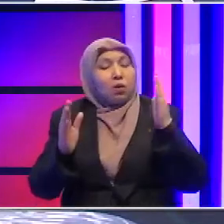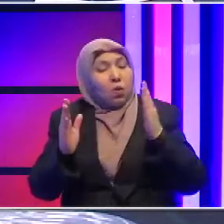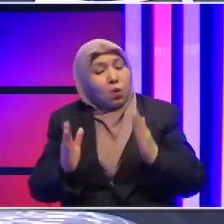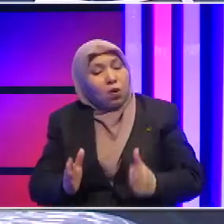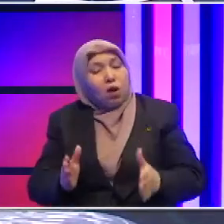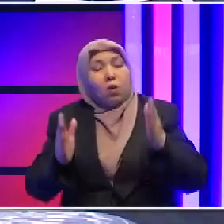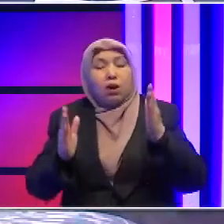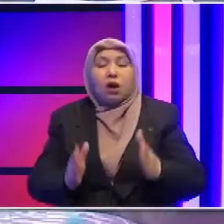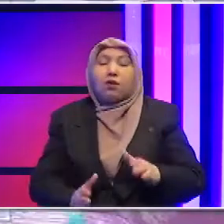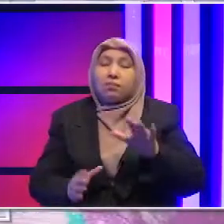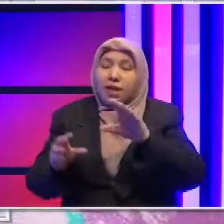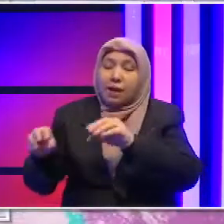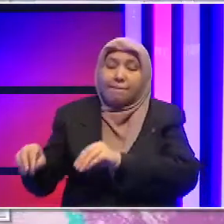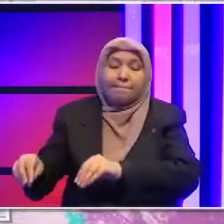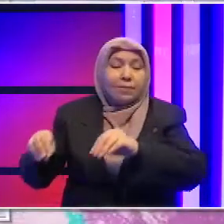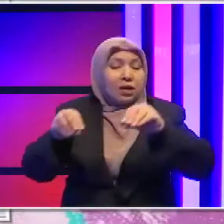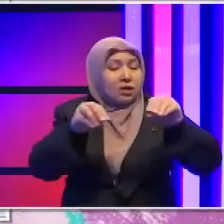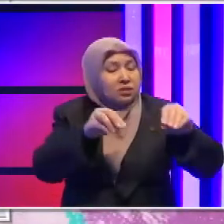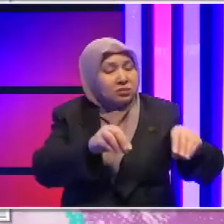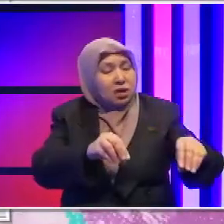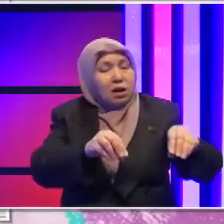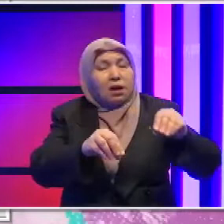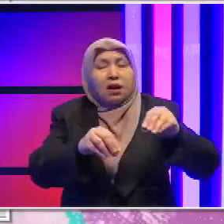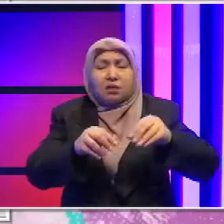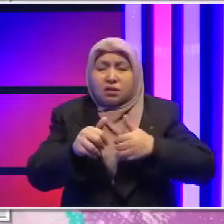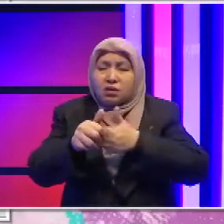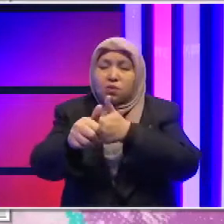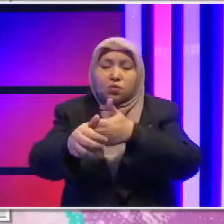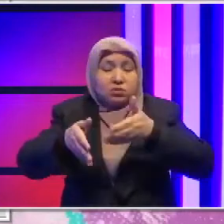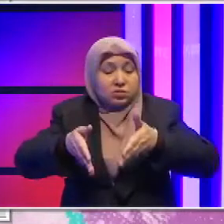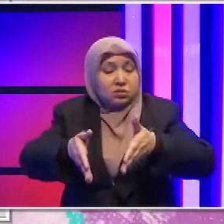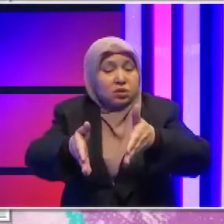والذين هاجروا في